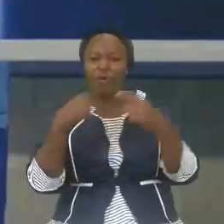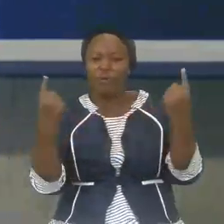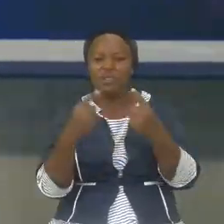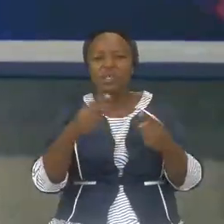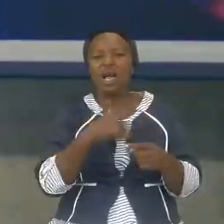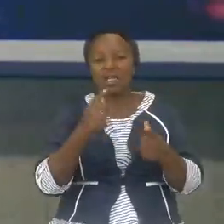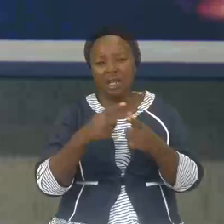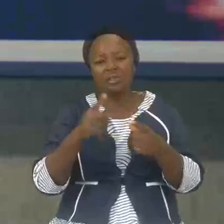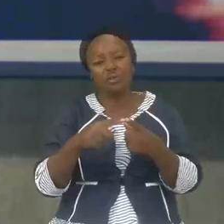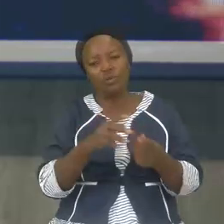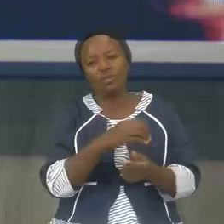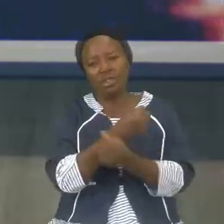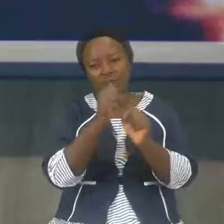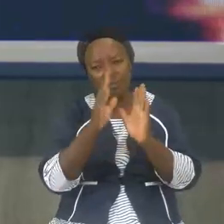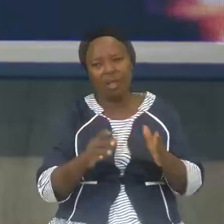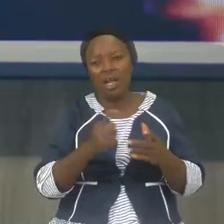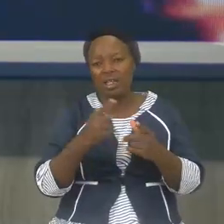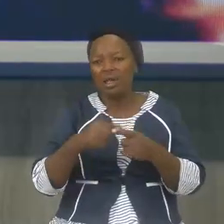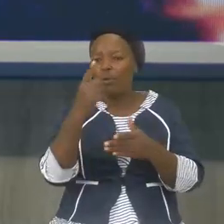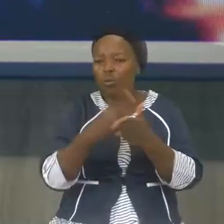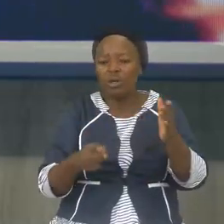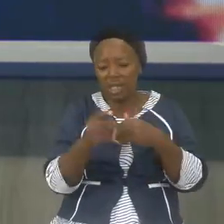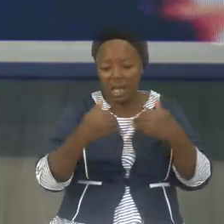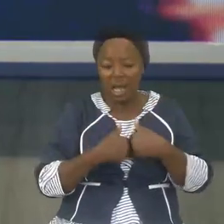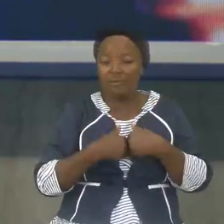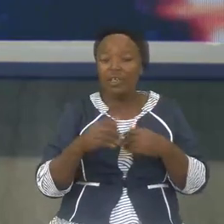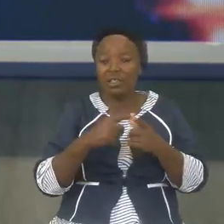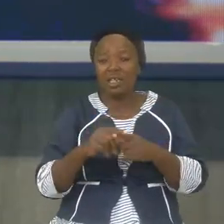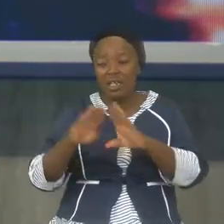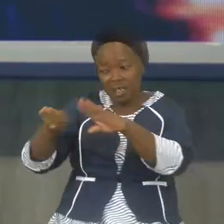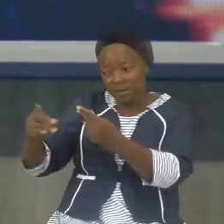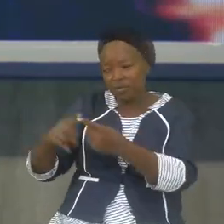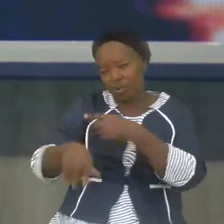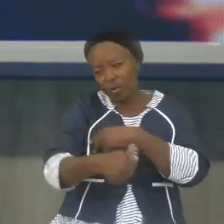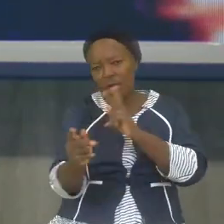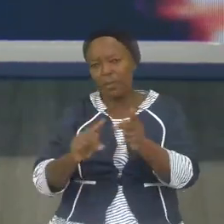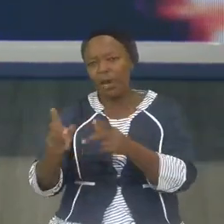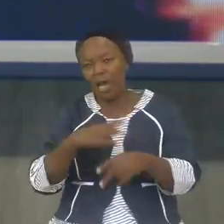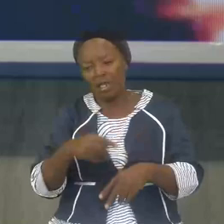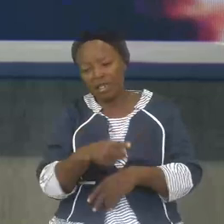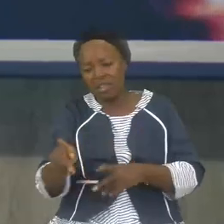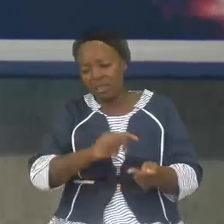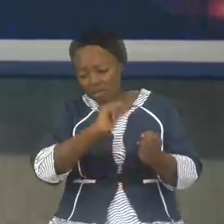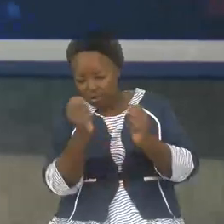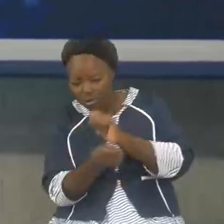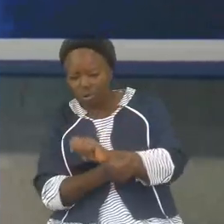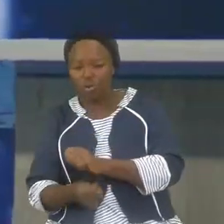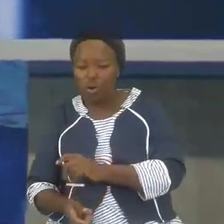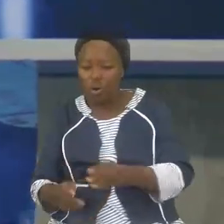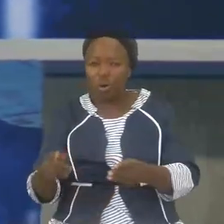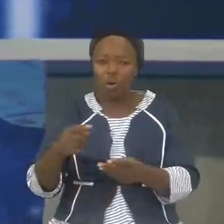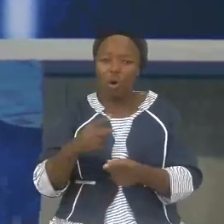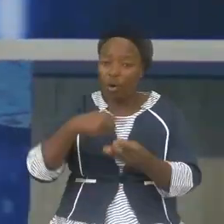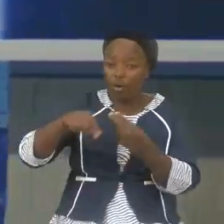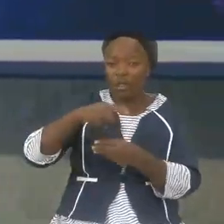se détournent du péché pour se tourner vers le Sauveur, et ce qu'ils ont, ils le donnent aux autres, eux et tous les